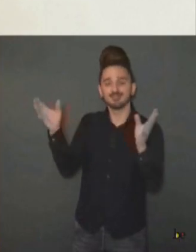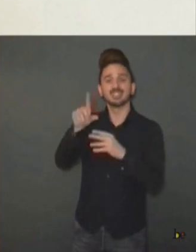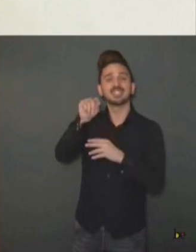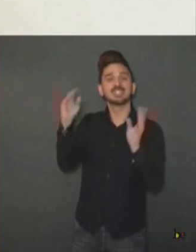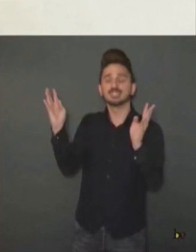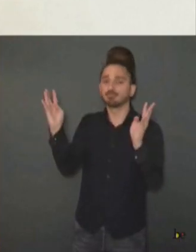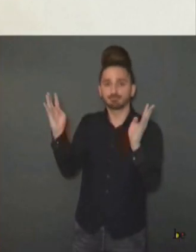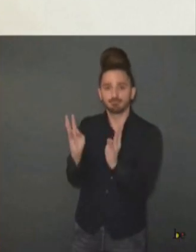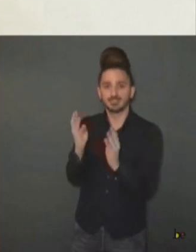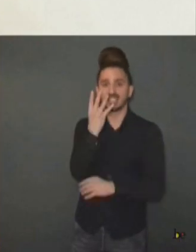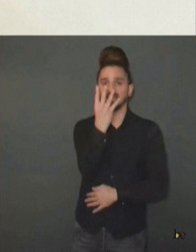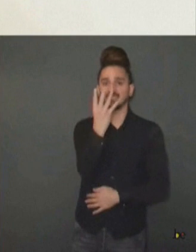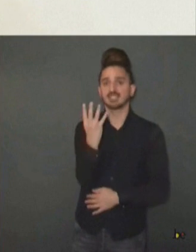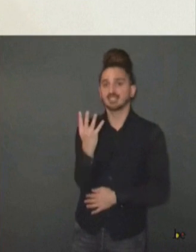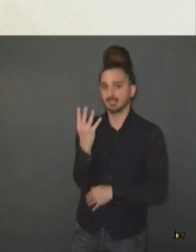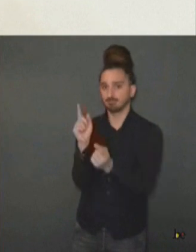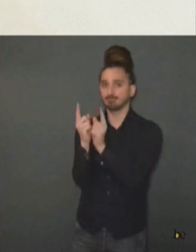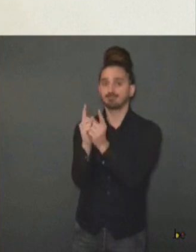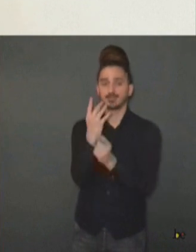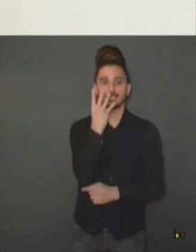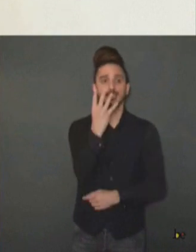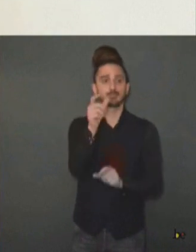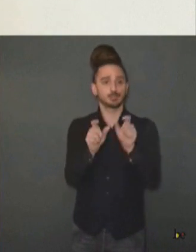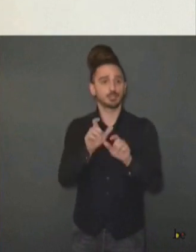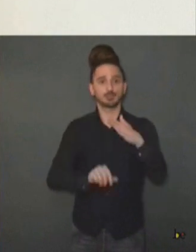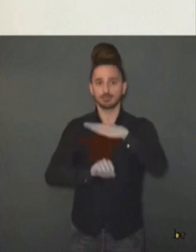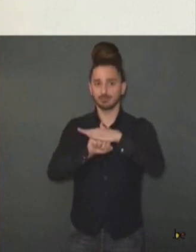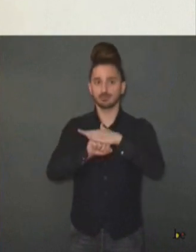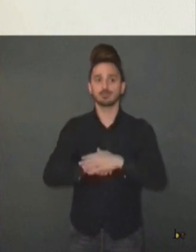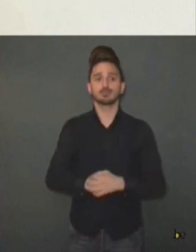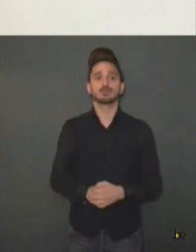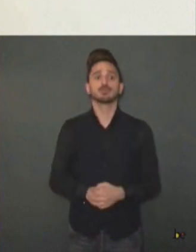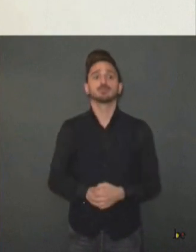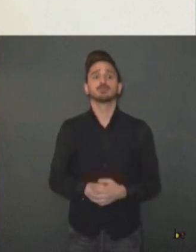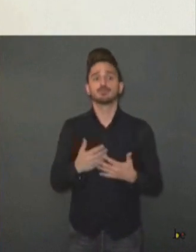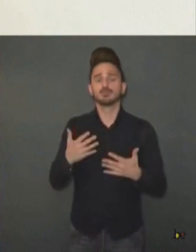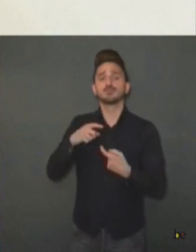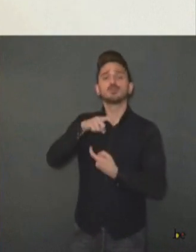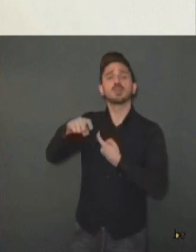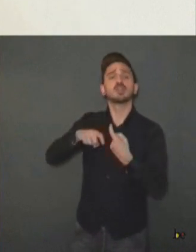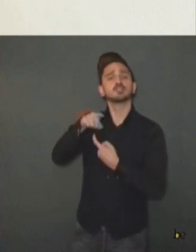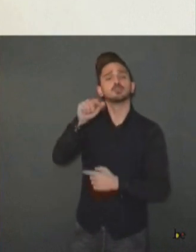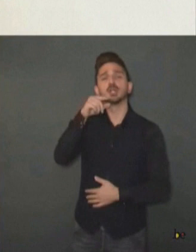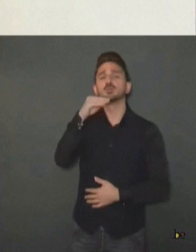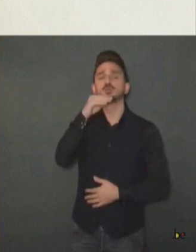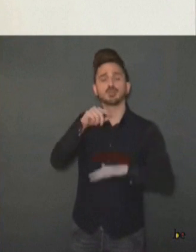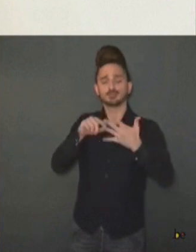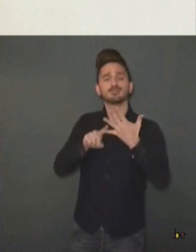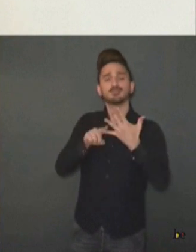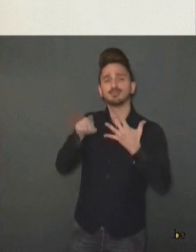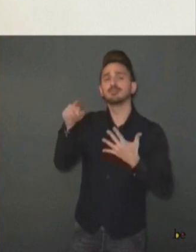reste en vigueur naturellement, interdiction de voyage non essentiel. Je pense que c'est clair pour tout le monde que durant cette période difficile, il ne faut